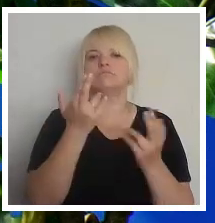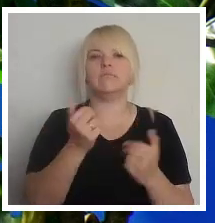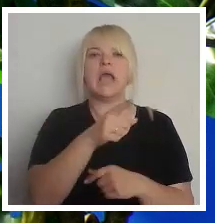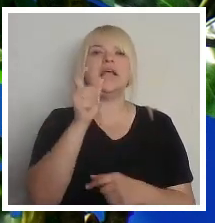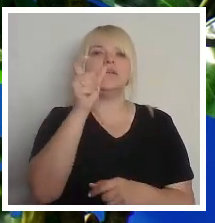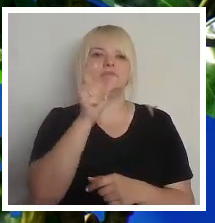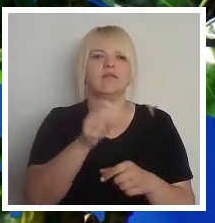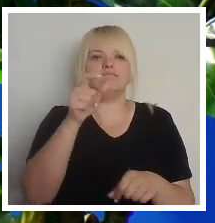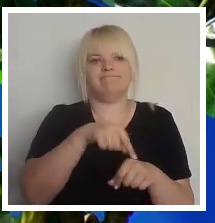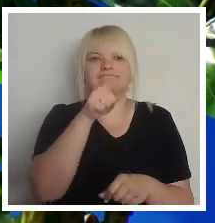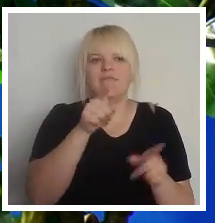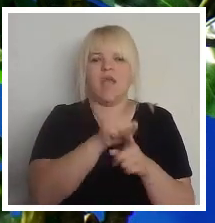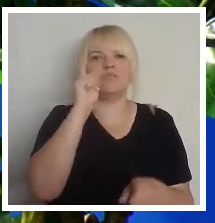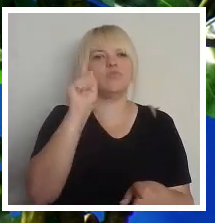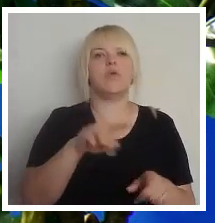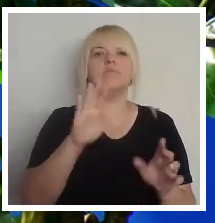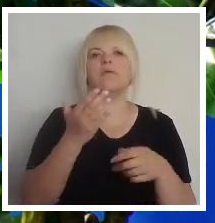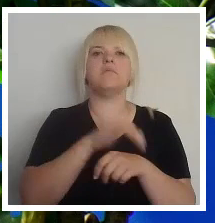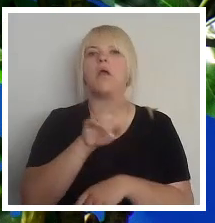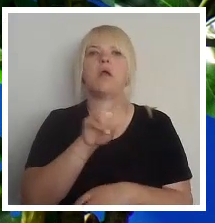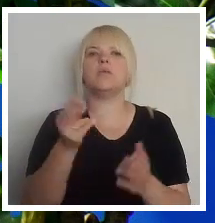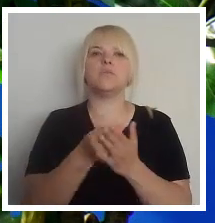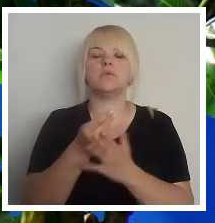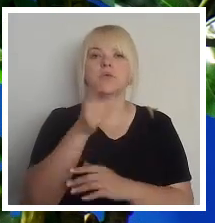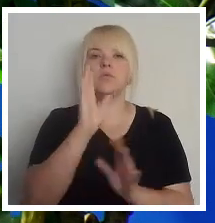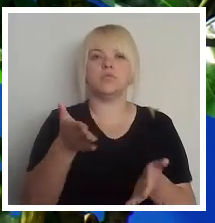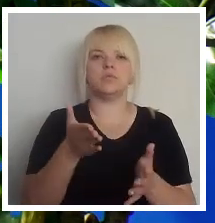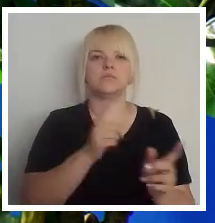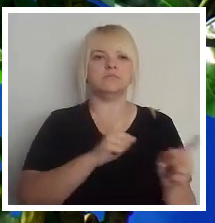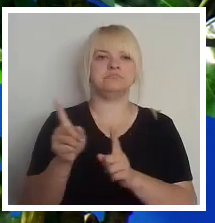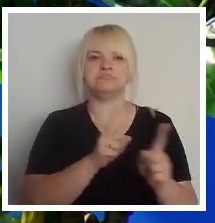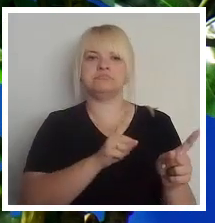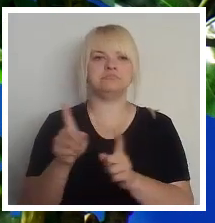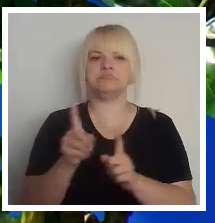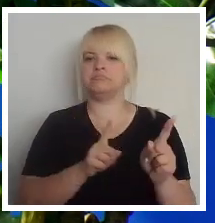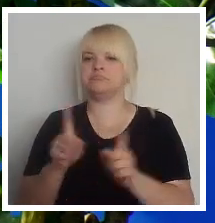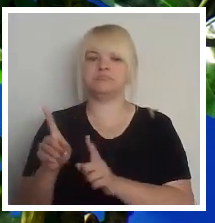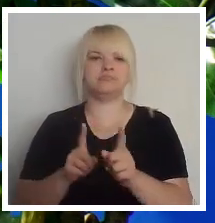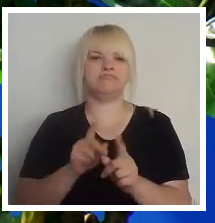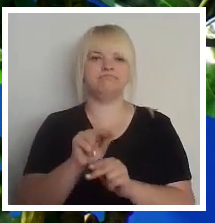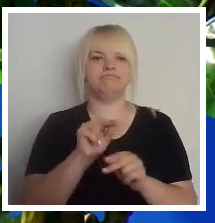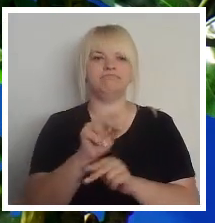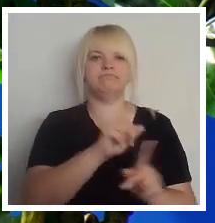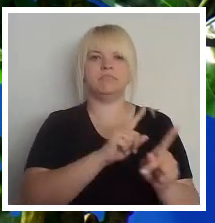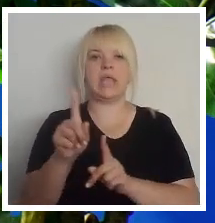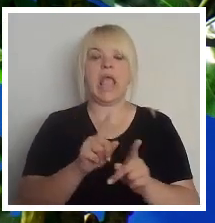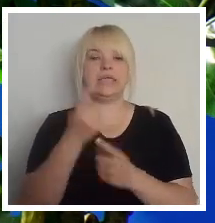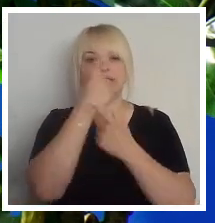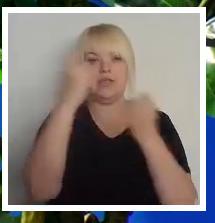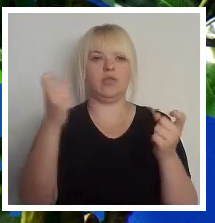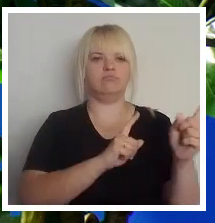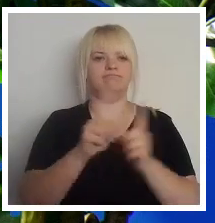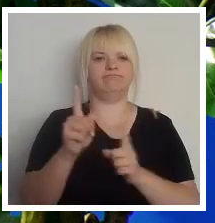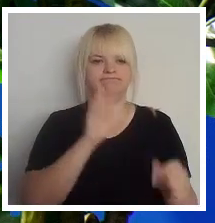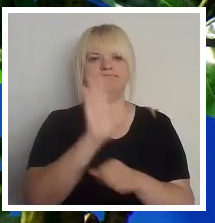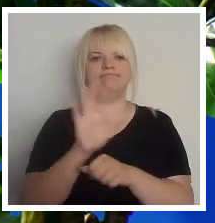moments. Bet faktiski, ko tas nozīmē, mēs kļūsim par tādiem agregatoriem, ziņu agregatoriem, kas faktiski mūs